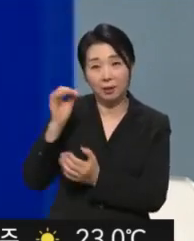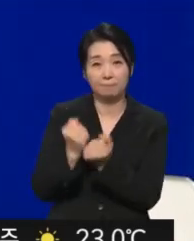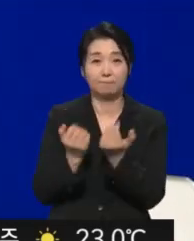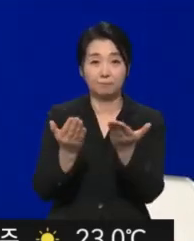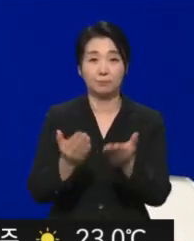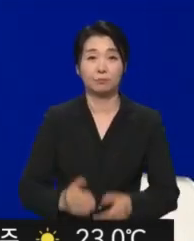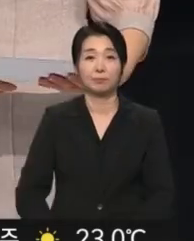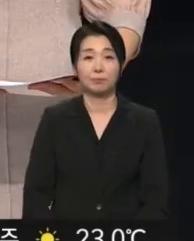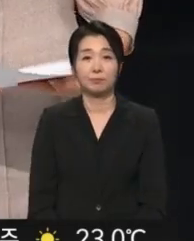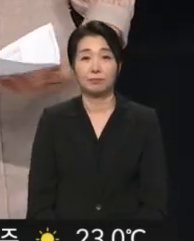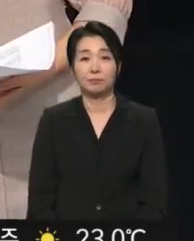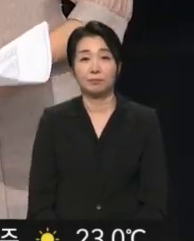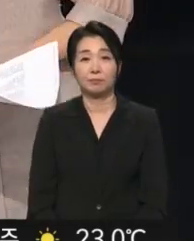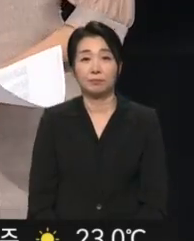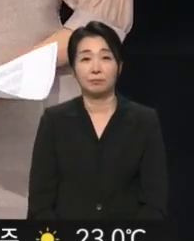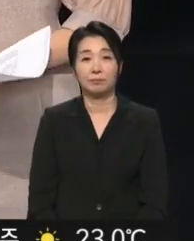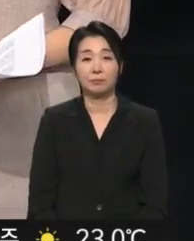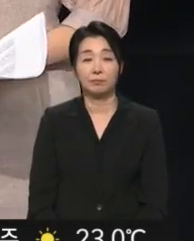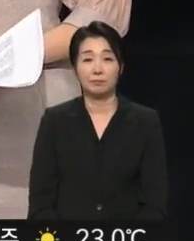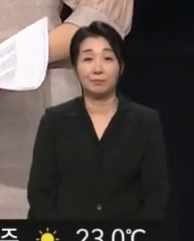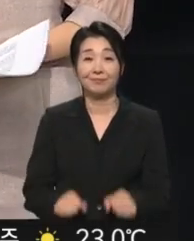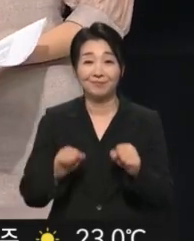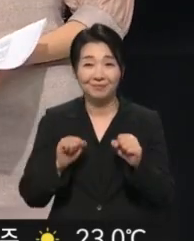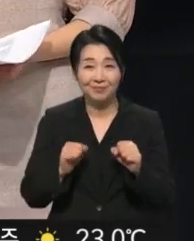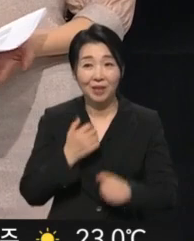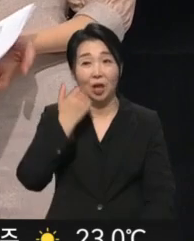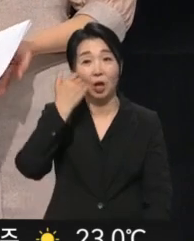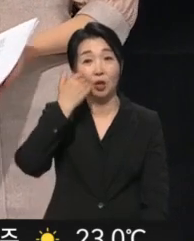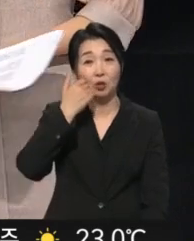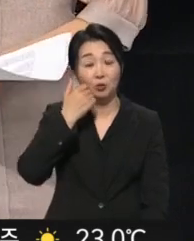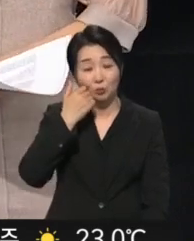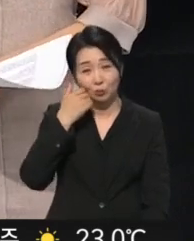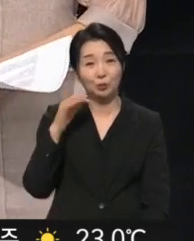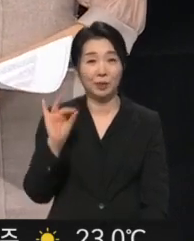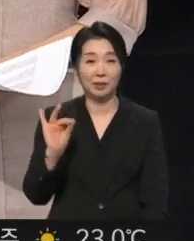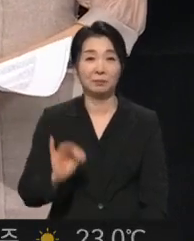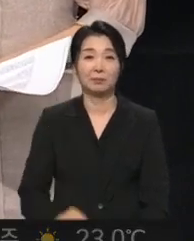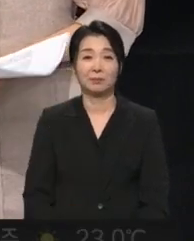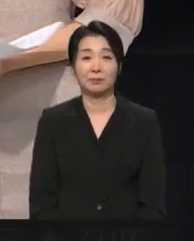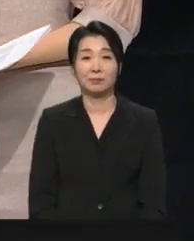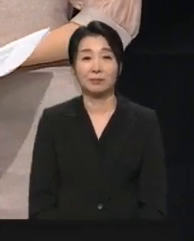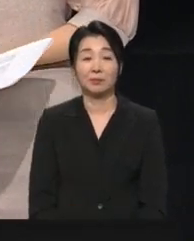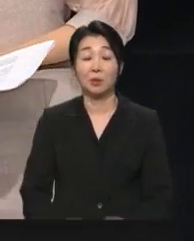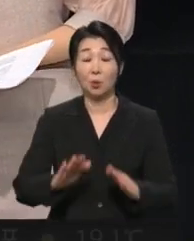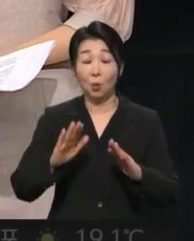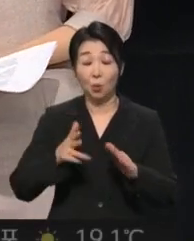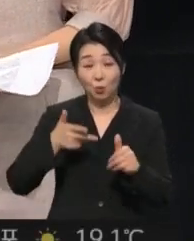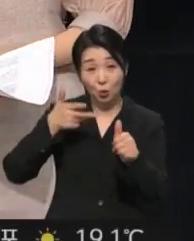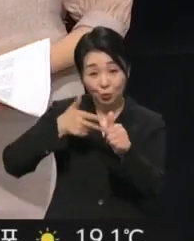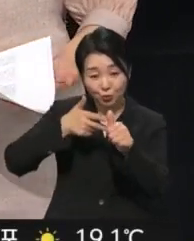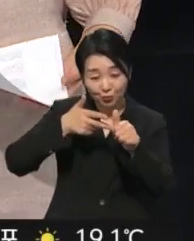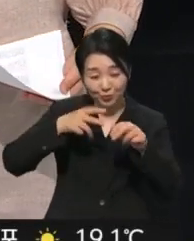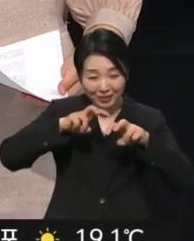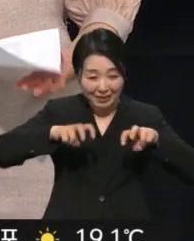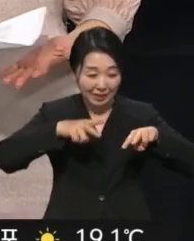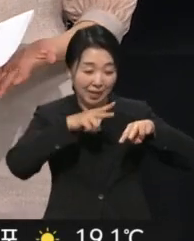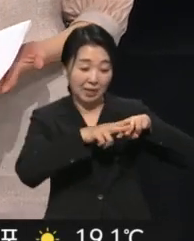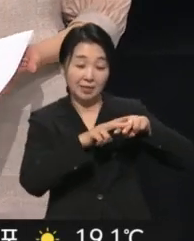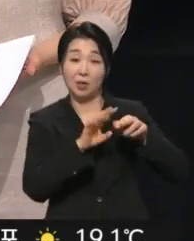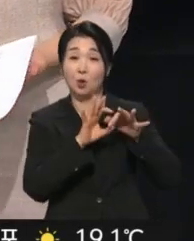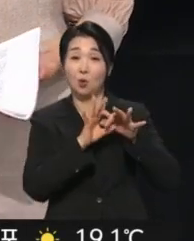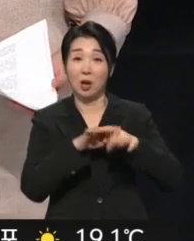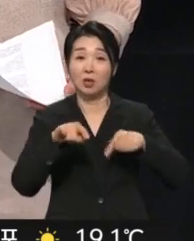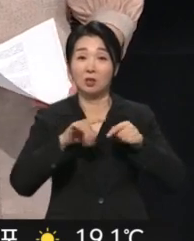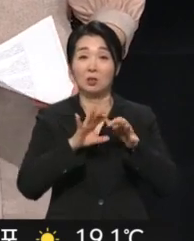정리했습니다. 네, 안녕하세요. 다정한 소통반장 백다혜입니다. 오늘도 주민 해시태그로 정치권에서 화제가